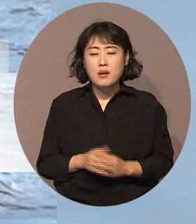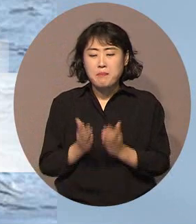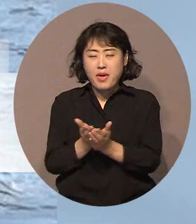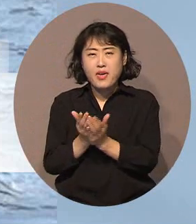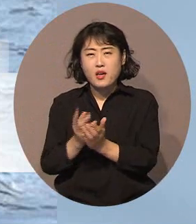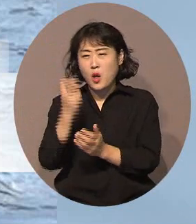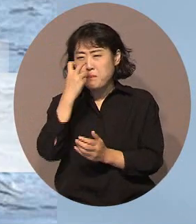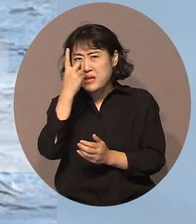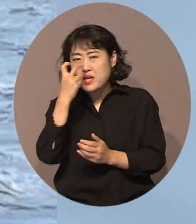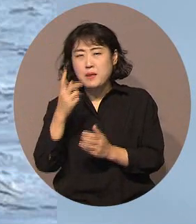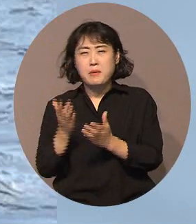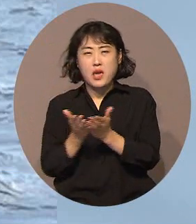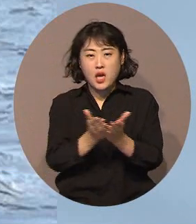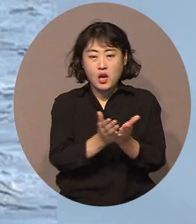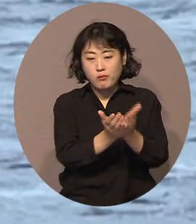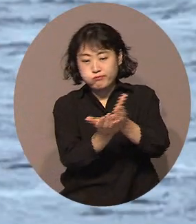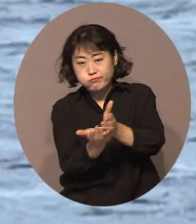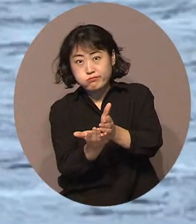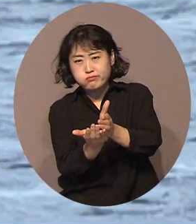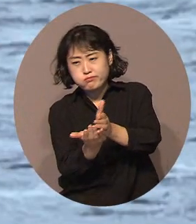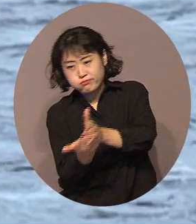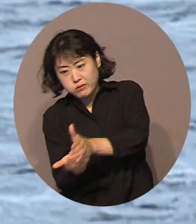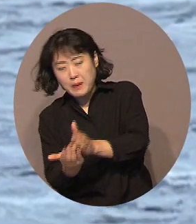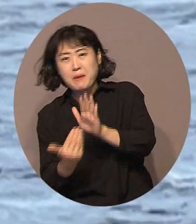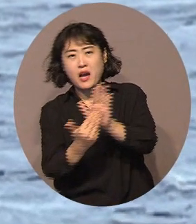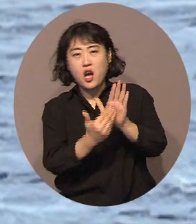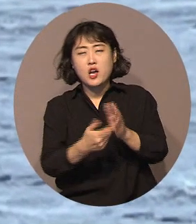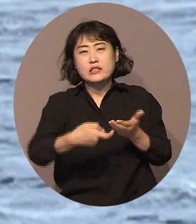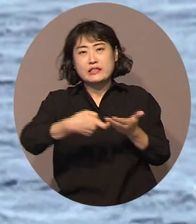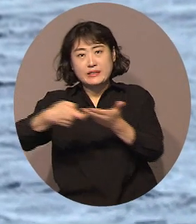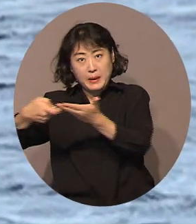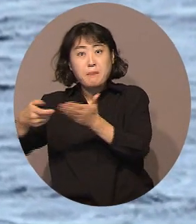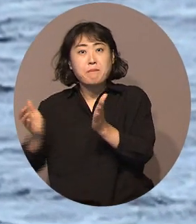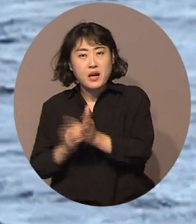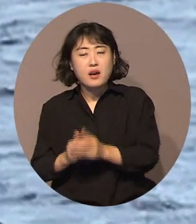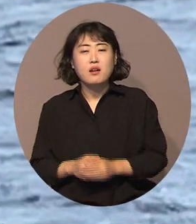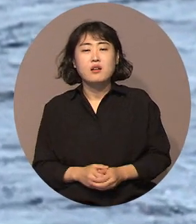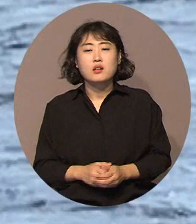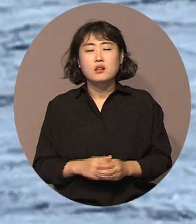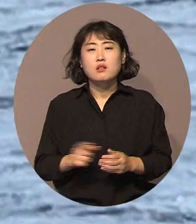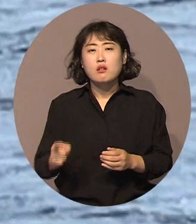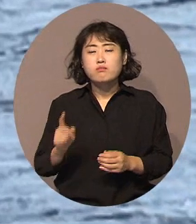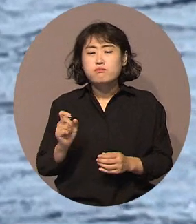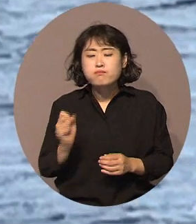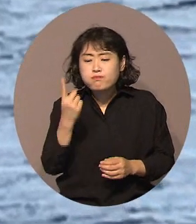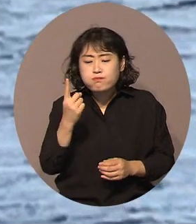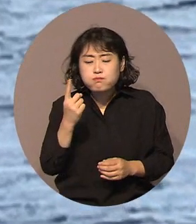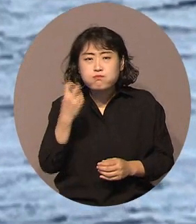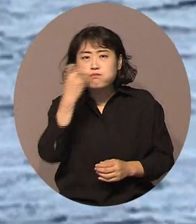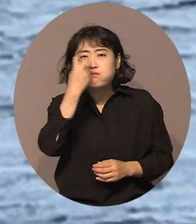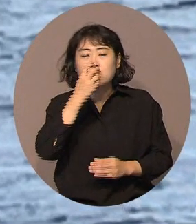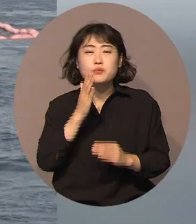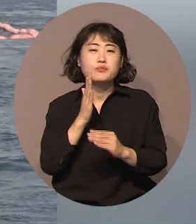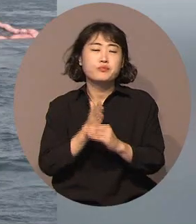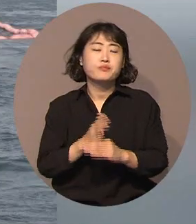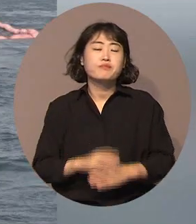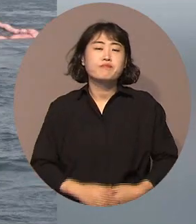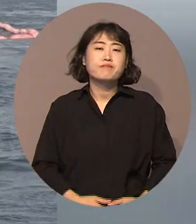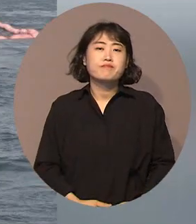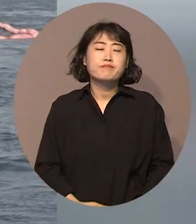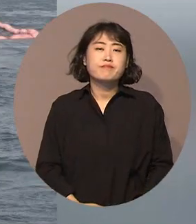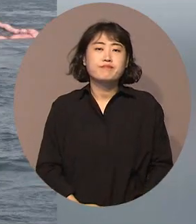투입해 어선이 가라앉지 않도록 안전 조치한 뒤 인양하는 한편 선원 등을 상대로 정확한 사고 영위를 조사할